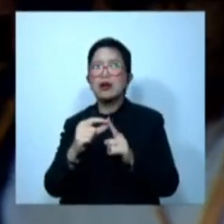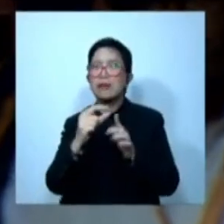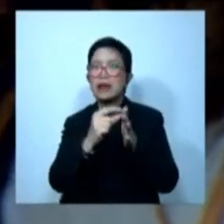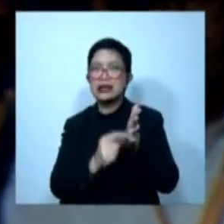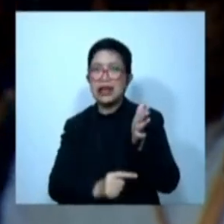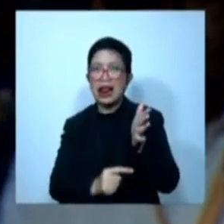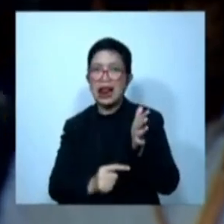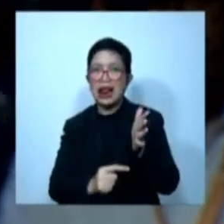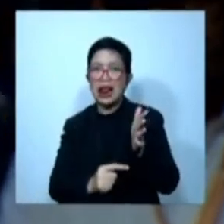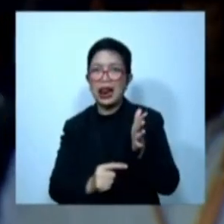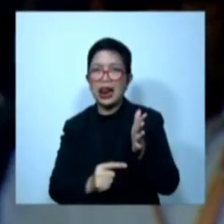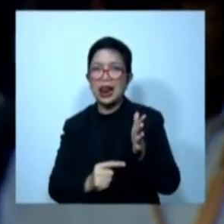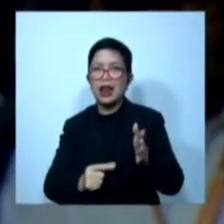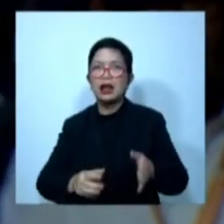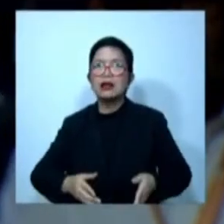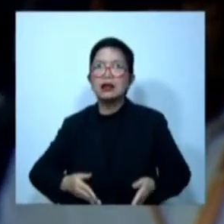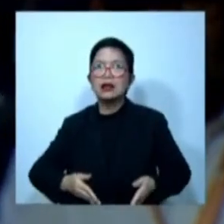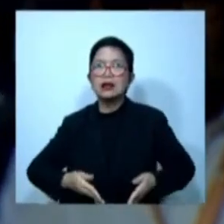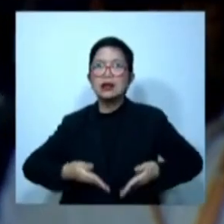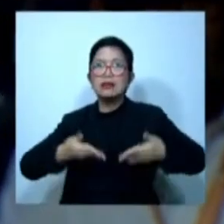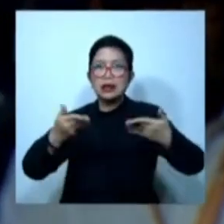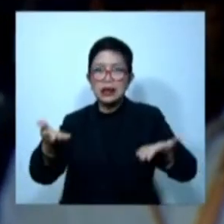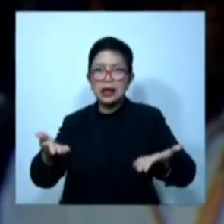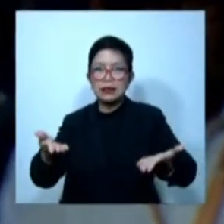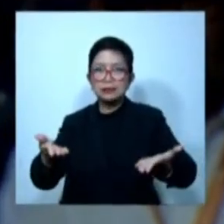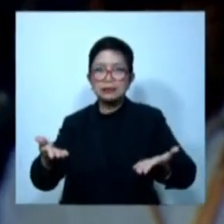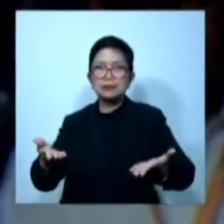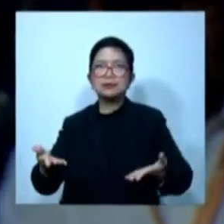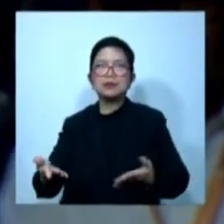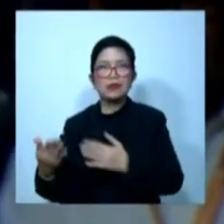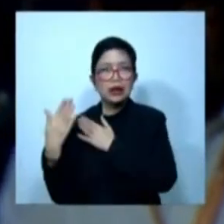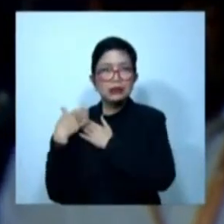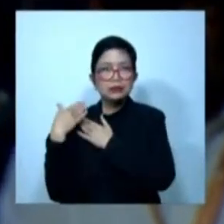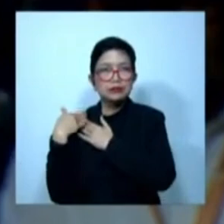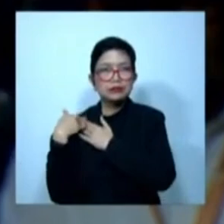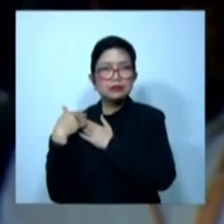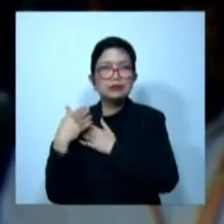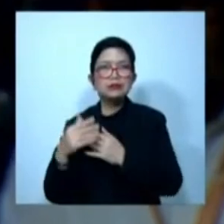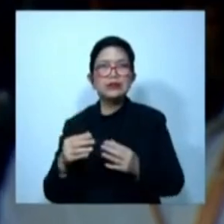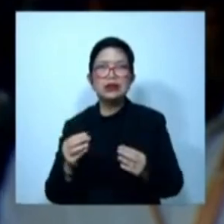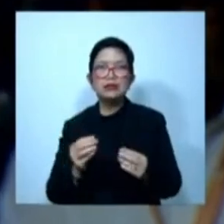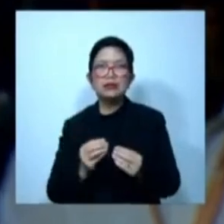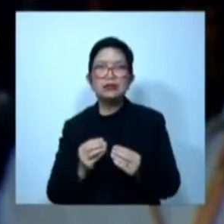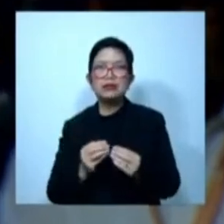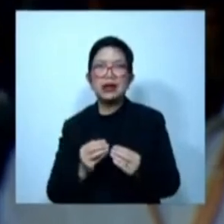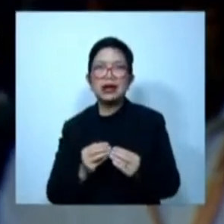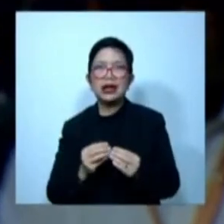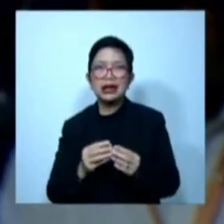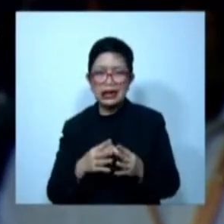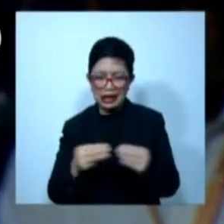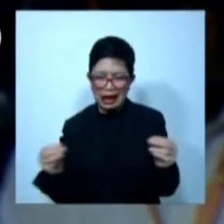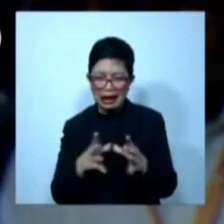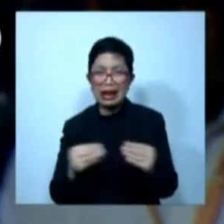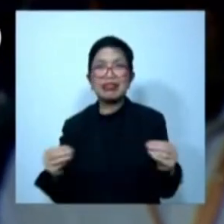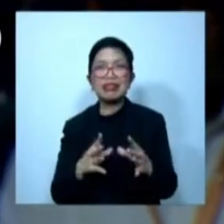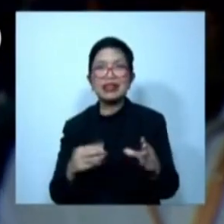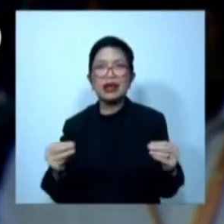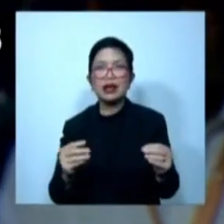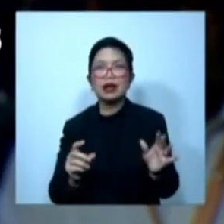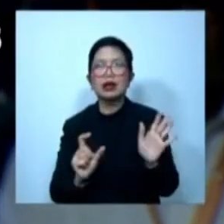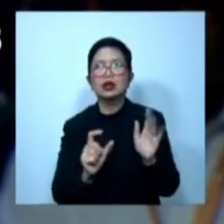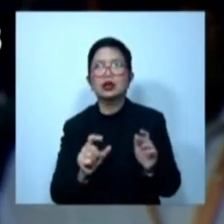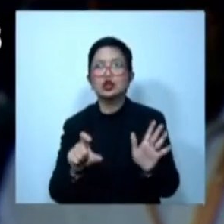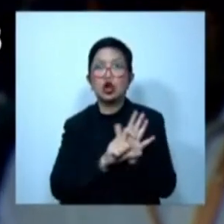yang memberikan kewenangan untuk digunakan secara karet kepada pengkritik, misalnya Undang-Undang